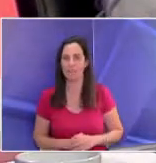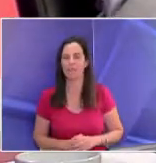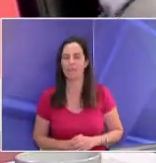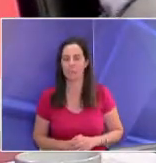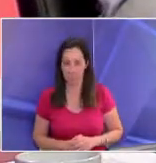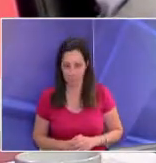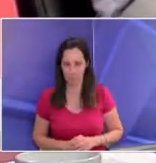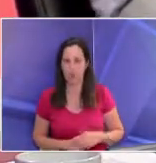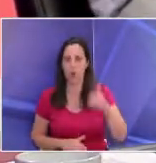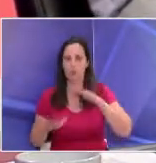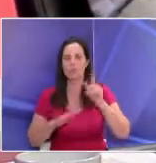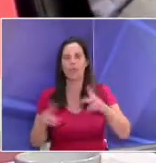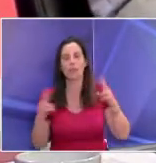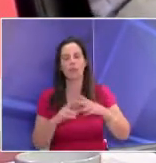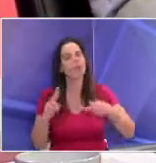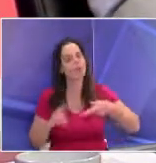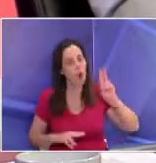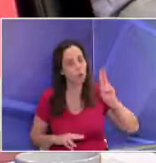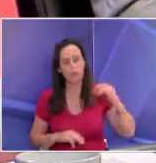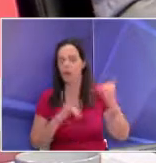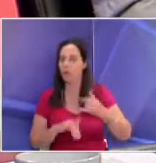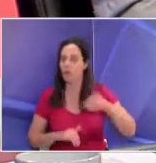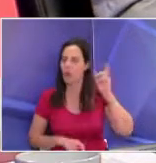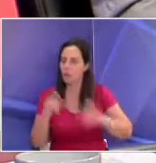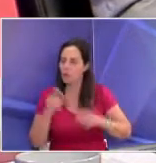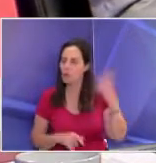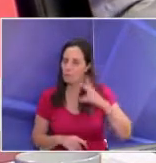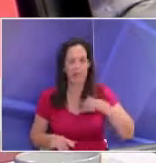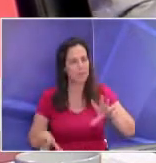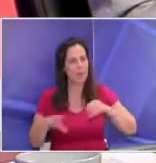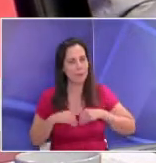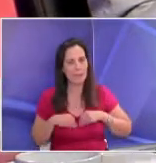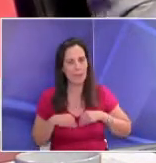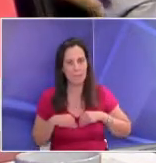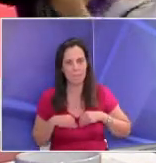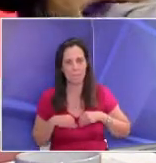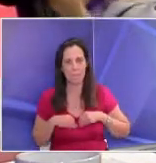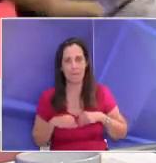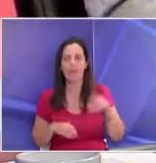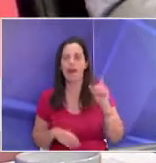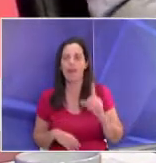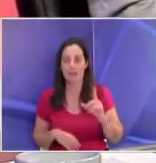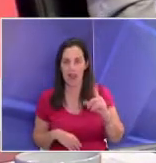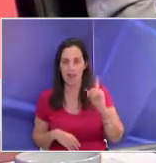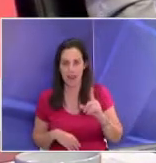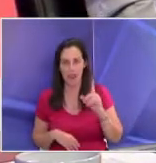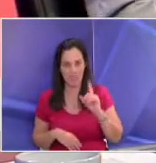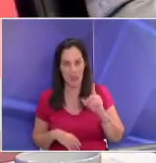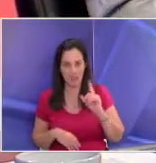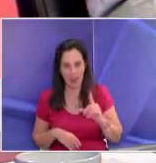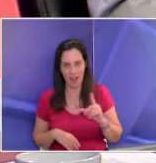אדם. שראש הממשלה צריך להיפגש יותר, להביא יותר אנשים אליו, בוודאי, אני מסכים. אבל אתה יודע, זה ייתן לגיטימציה.